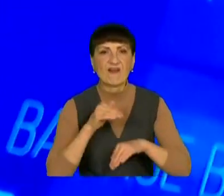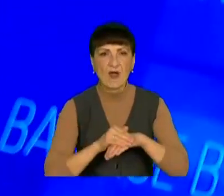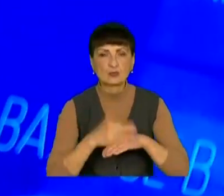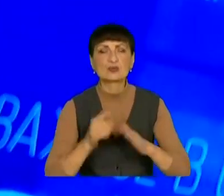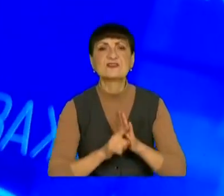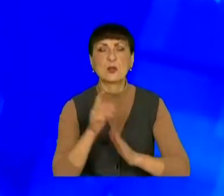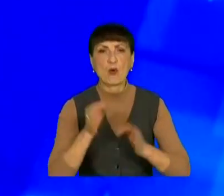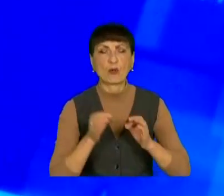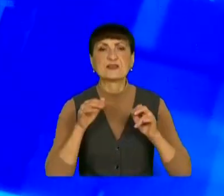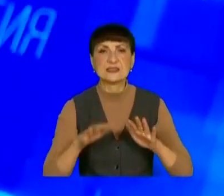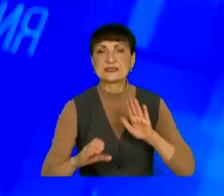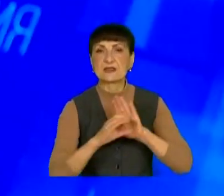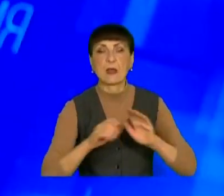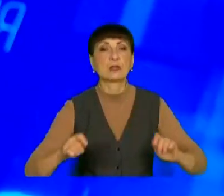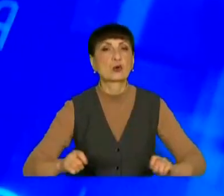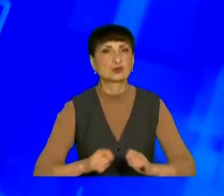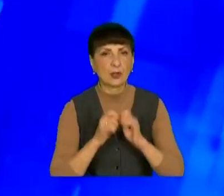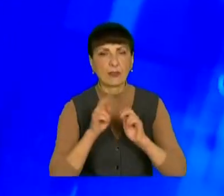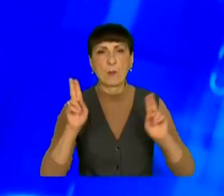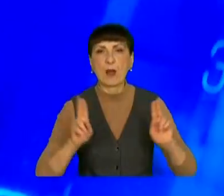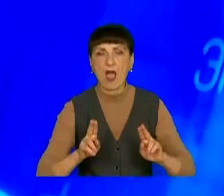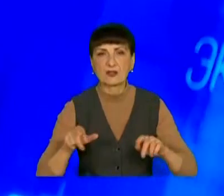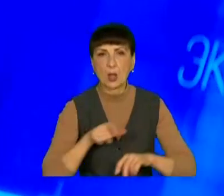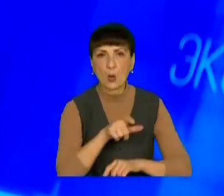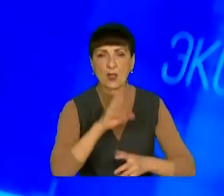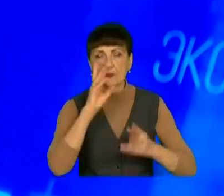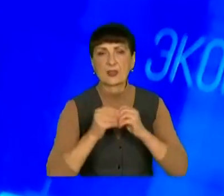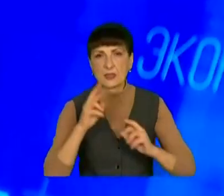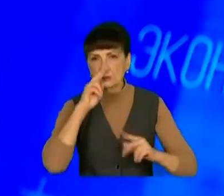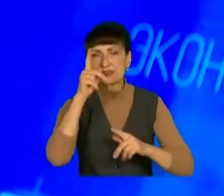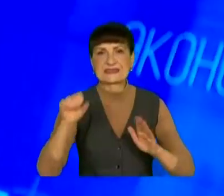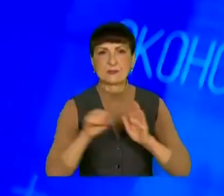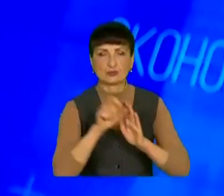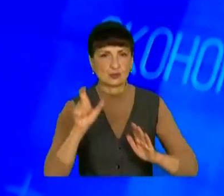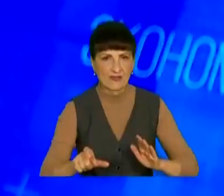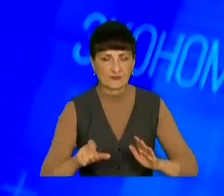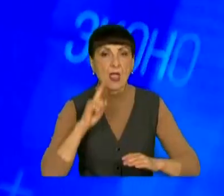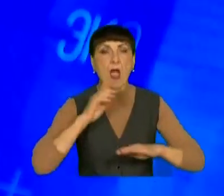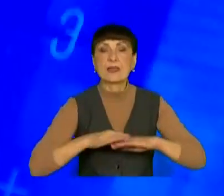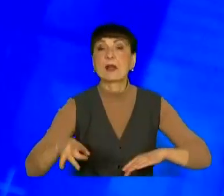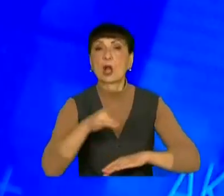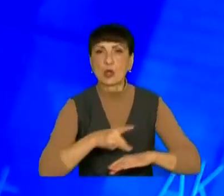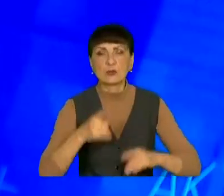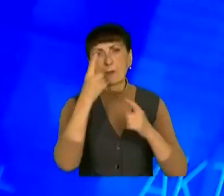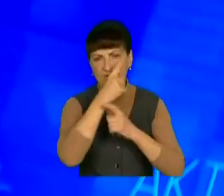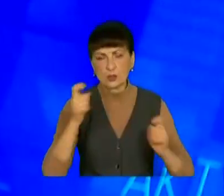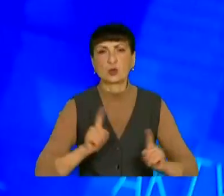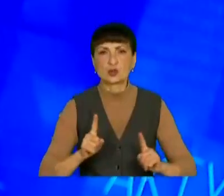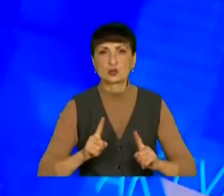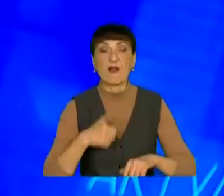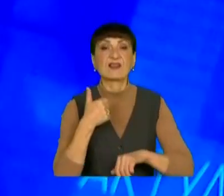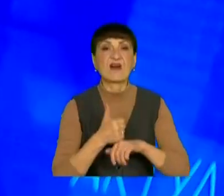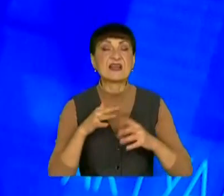завели уголовное дело по статье «Нарушение ПДД, повлекшее по неосторожности смерть человека». В акимате района проинформировали о том, что